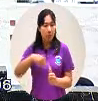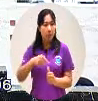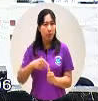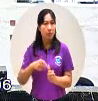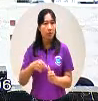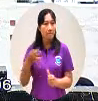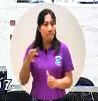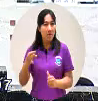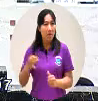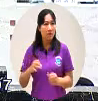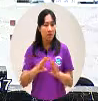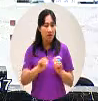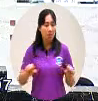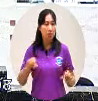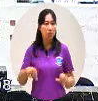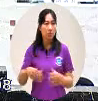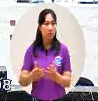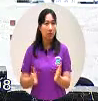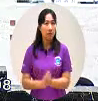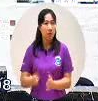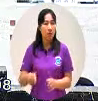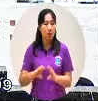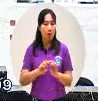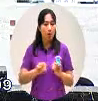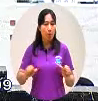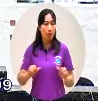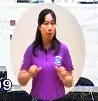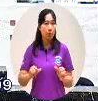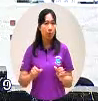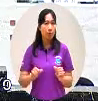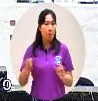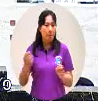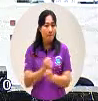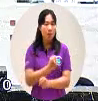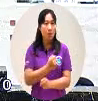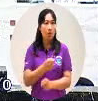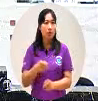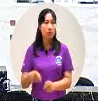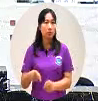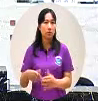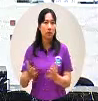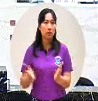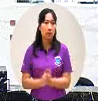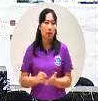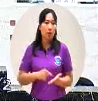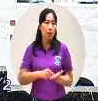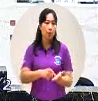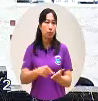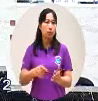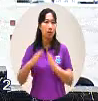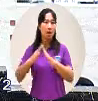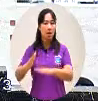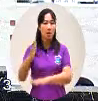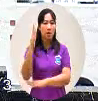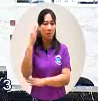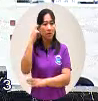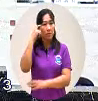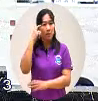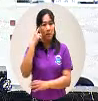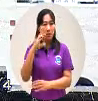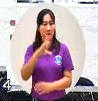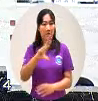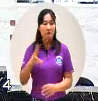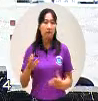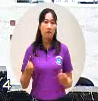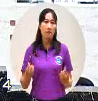地流失啊， 土地流失这啊这要申请啊，您说怎啊？咱市政府怎啊？无半波人响应，啊，这是